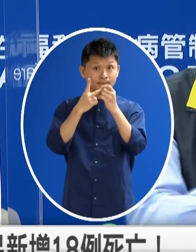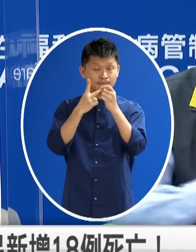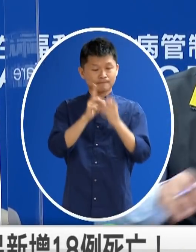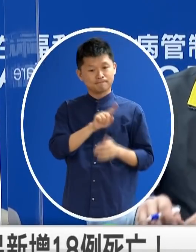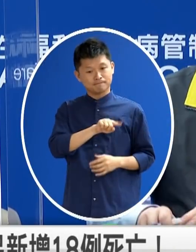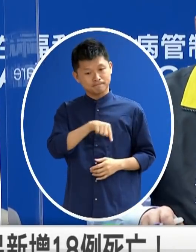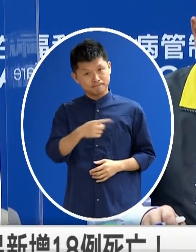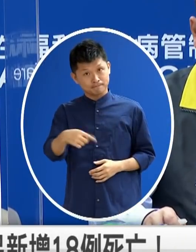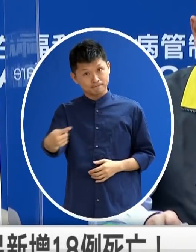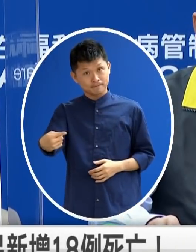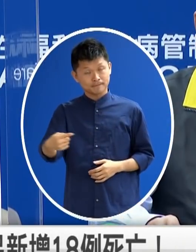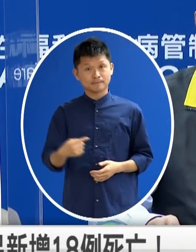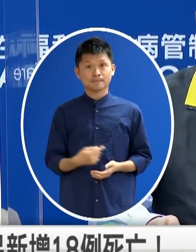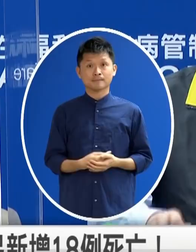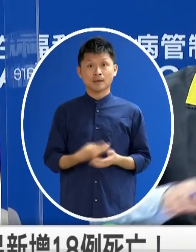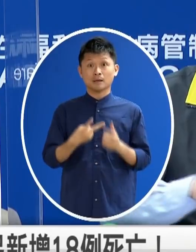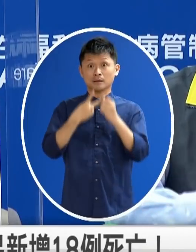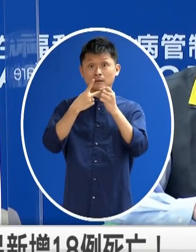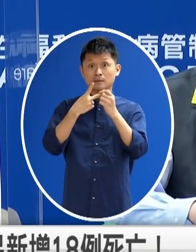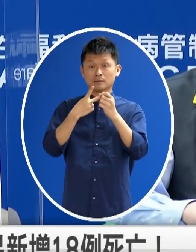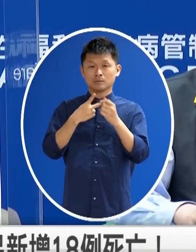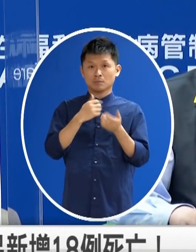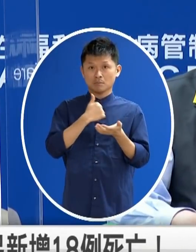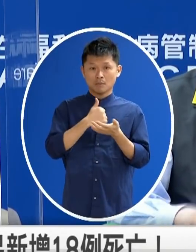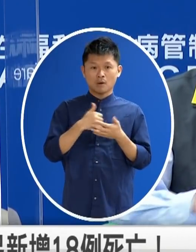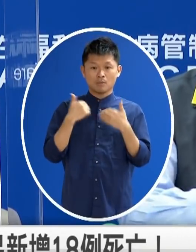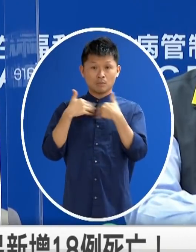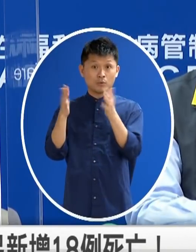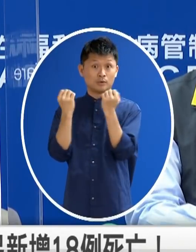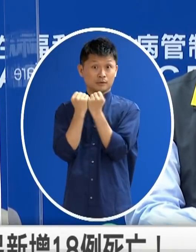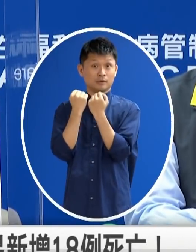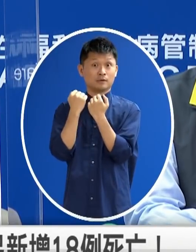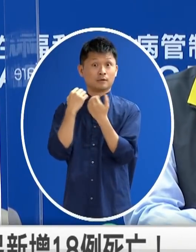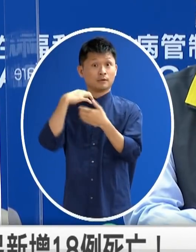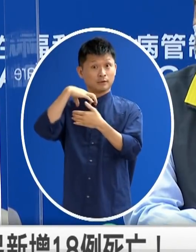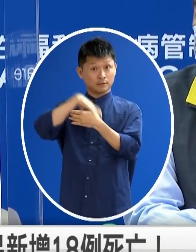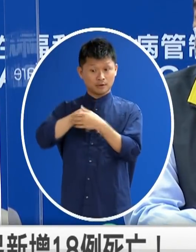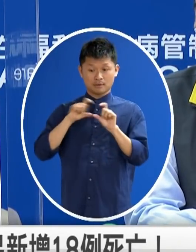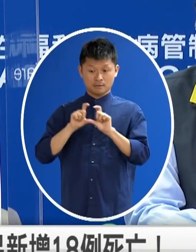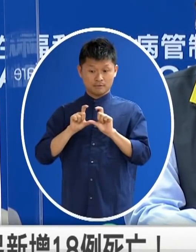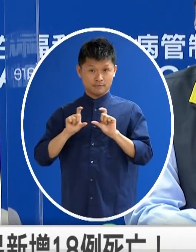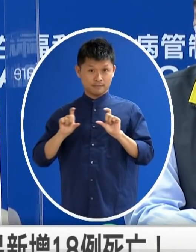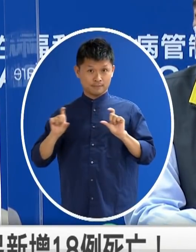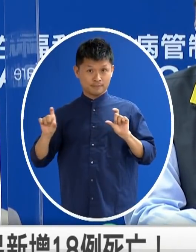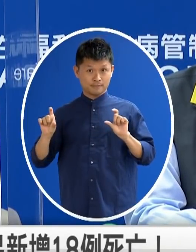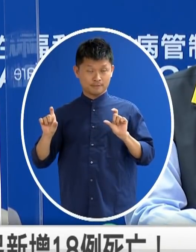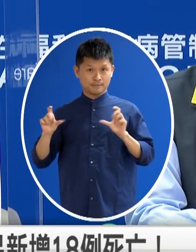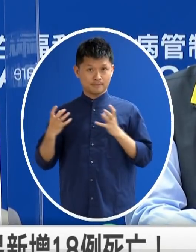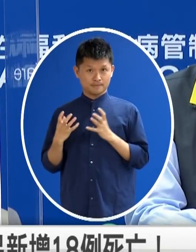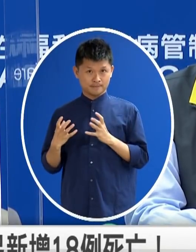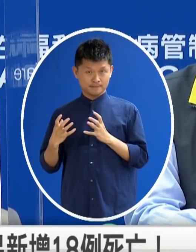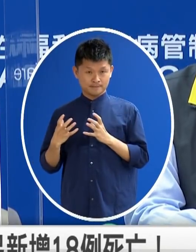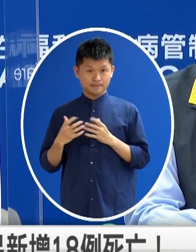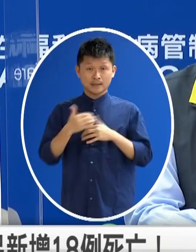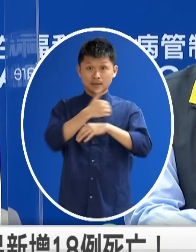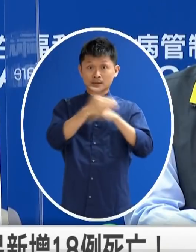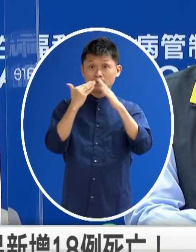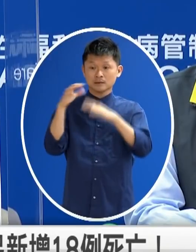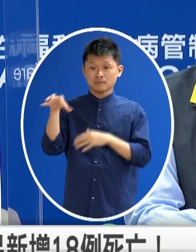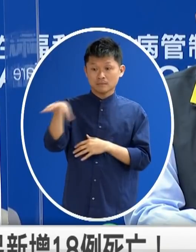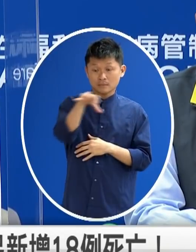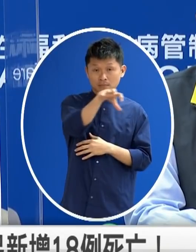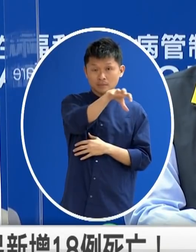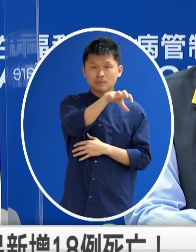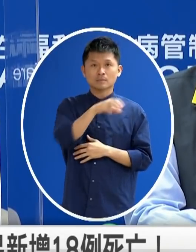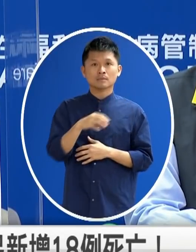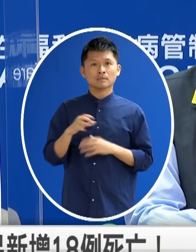下来我们会再配这个 Moderna 哈，在 Moderna 哈里面，我们发到县市政府里面，大